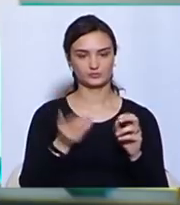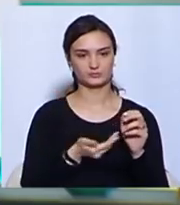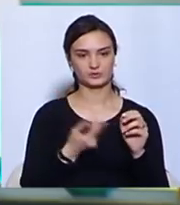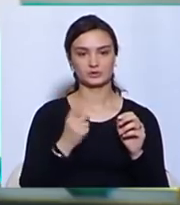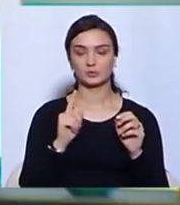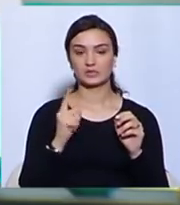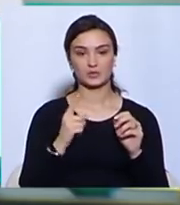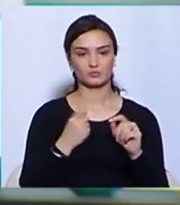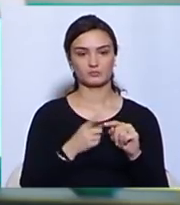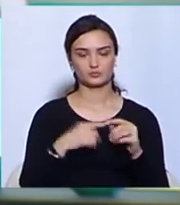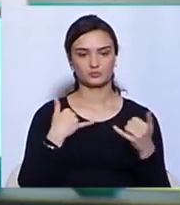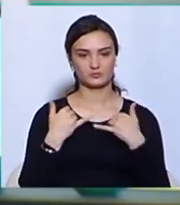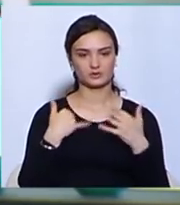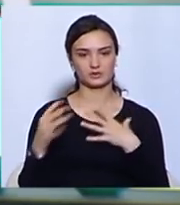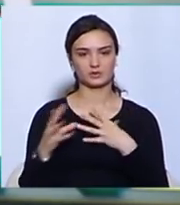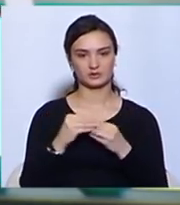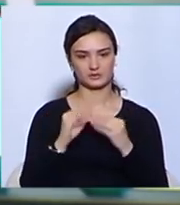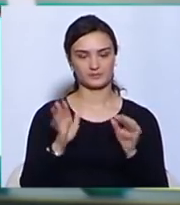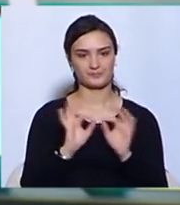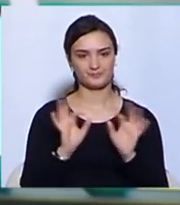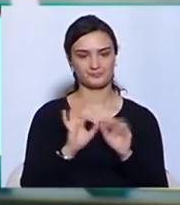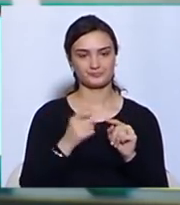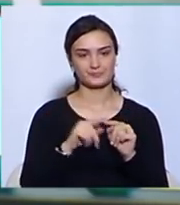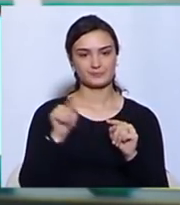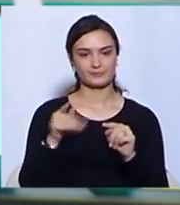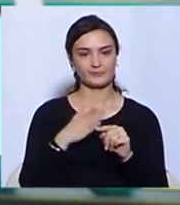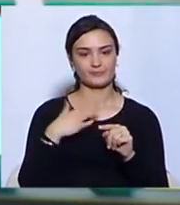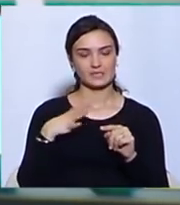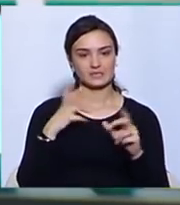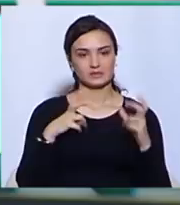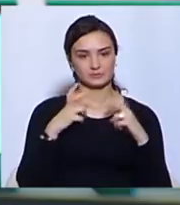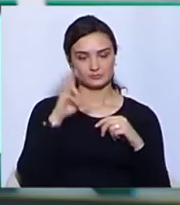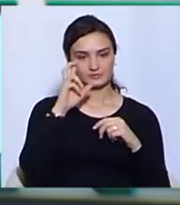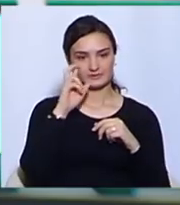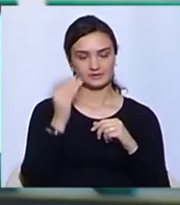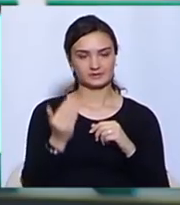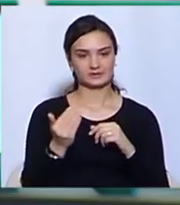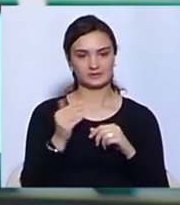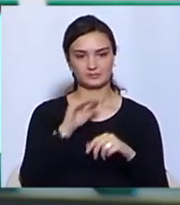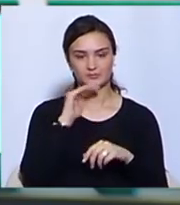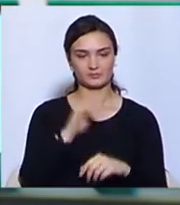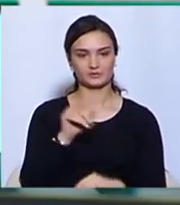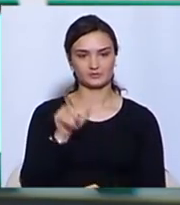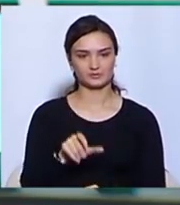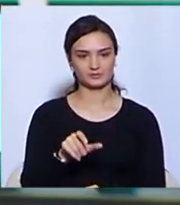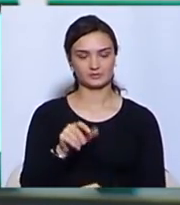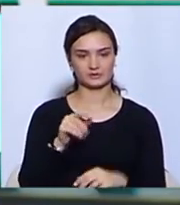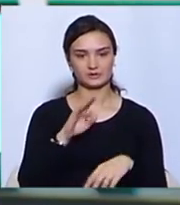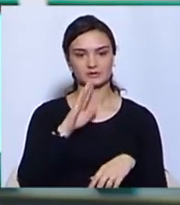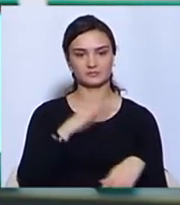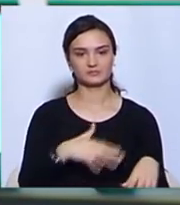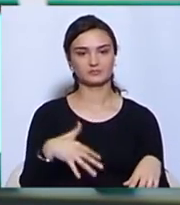რატომ, ამას ჩვენ სტუმართან ერთად გავარკვევთ და იგი გახლავთ თბილისის სახელმწიფო სამედიცინო უნივერსიტეტის პროფესორი,